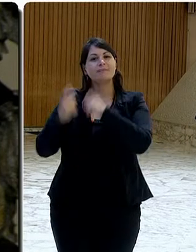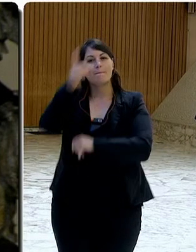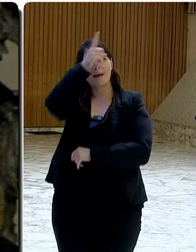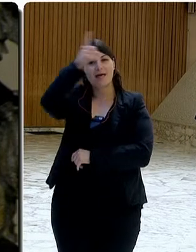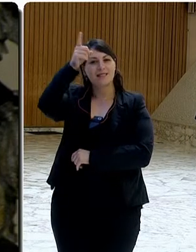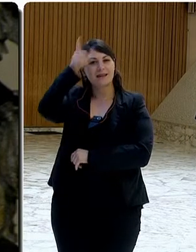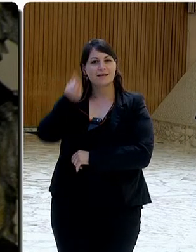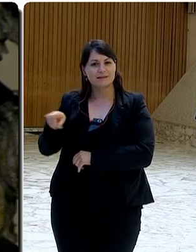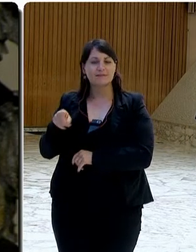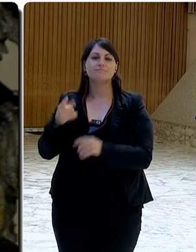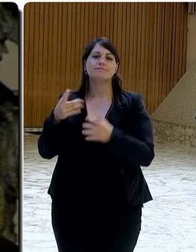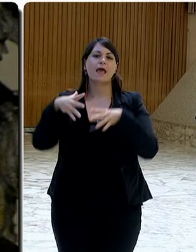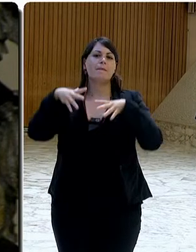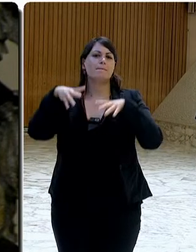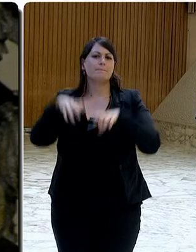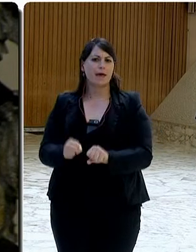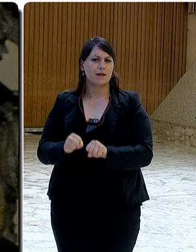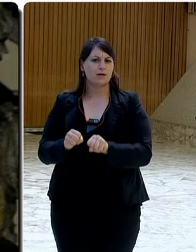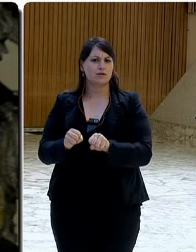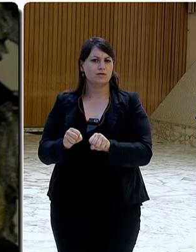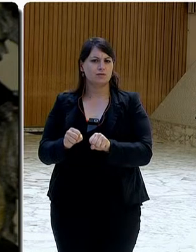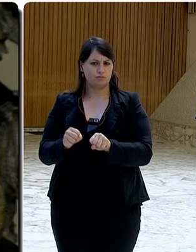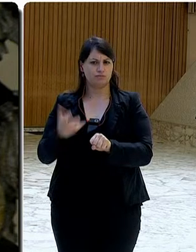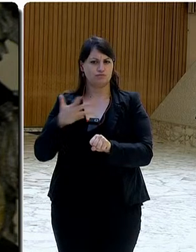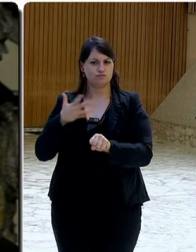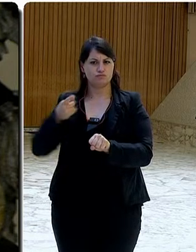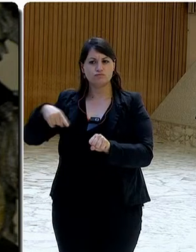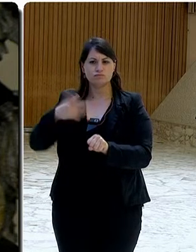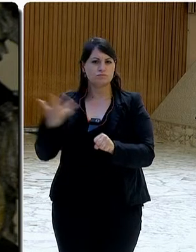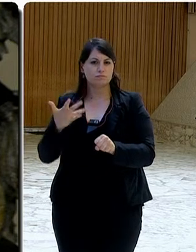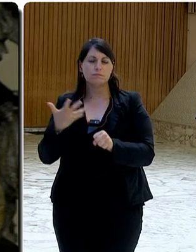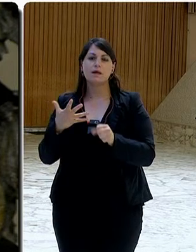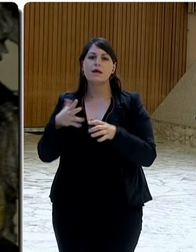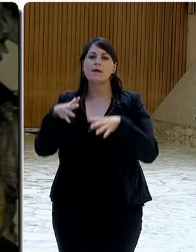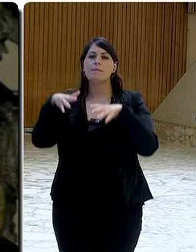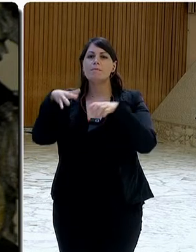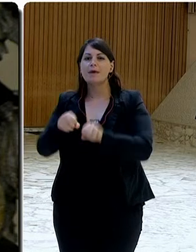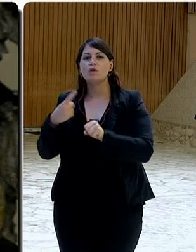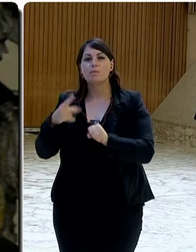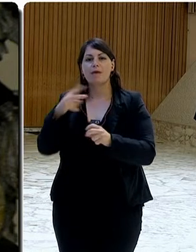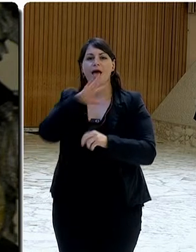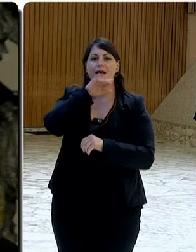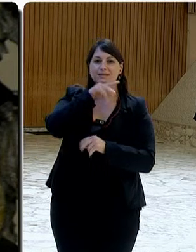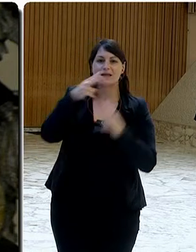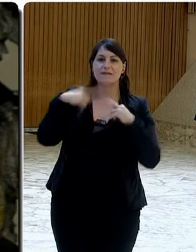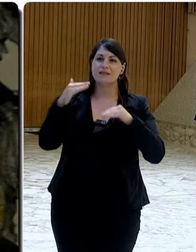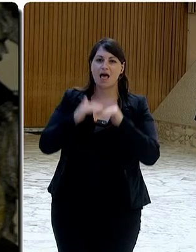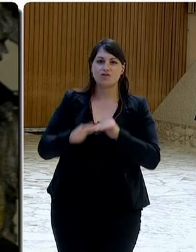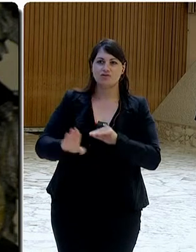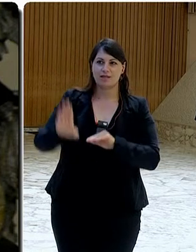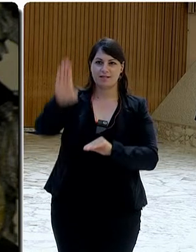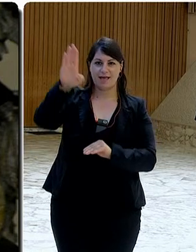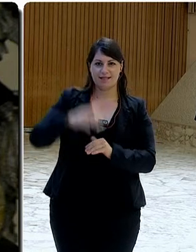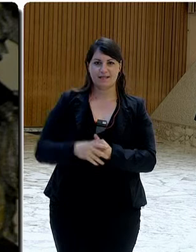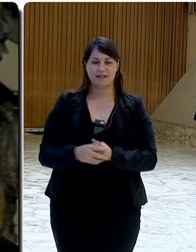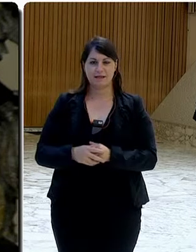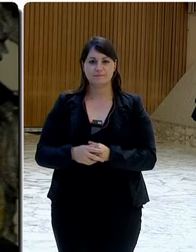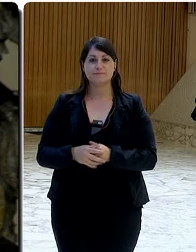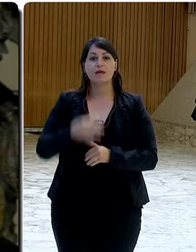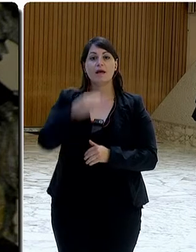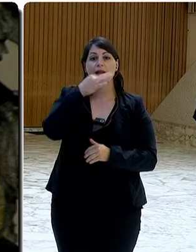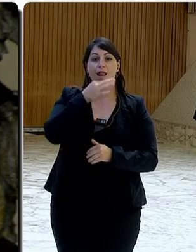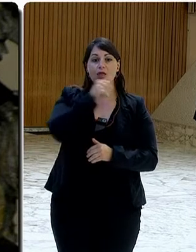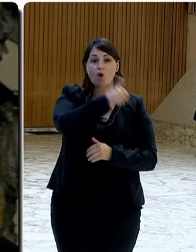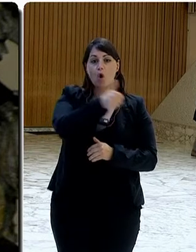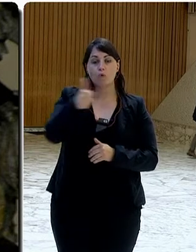entrambi impegnati nel movimento per anziani Vida Ascendente. Ecco, ogni relatore avrà a disposizione